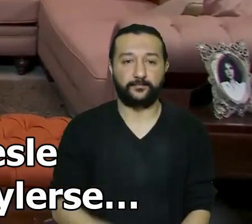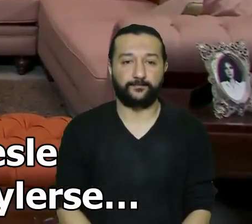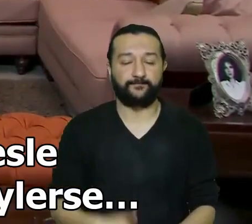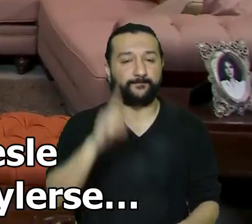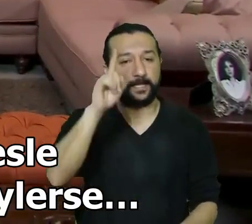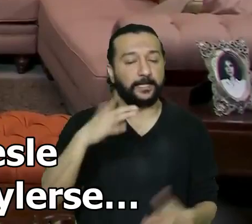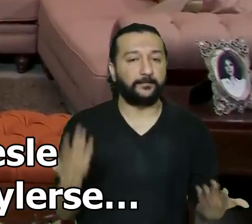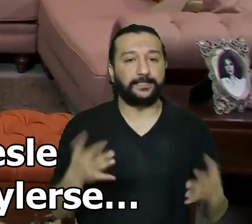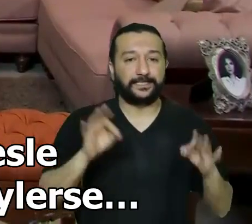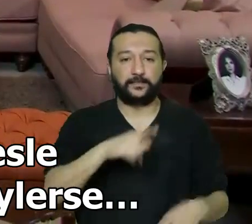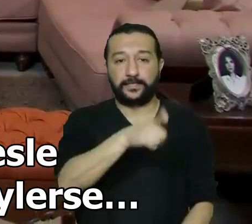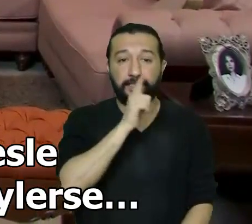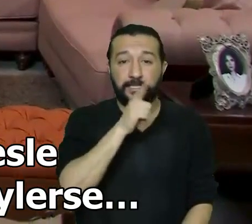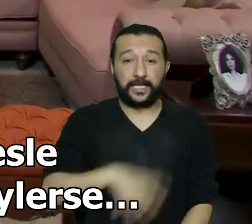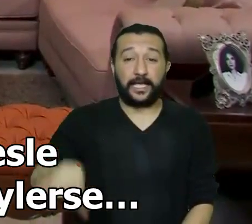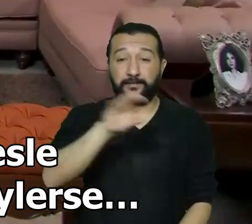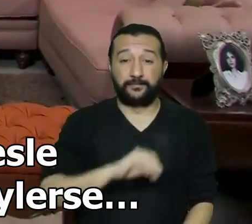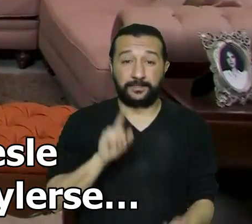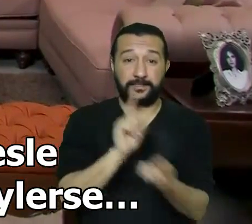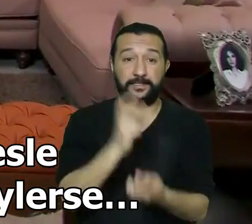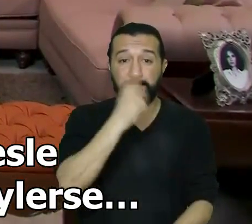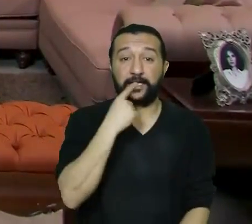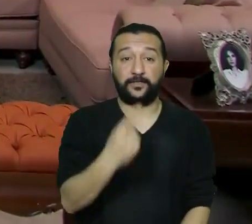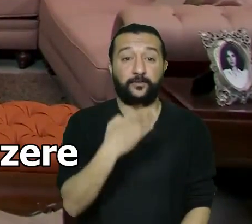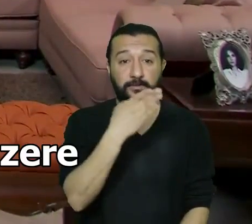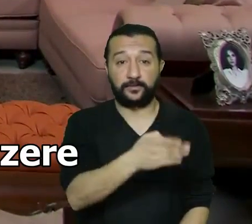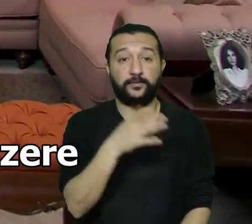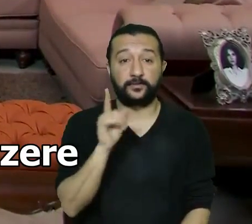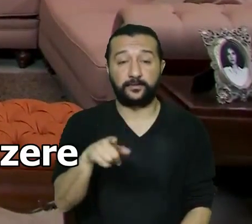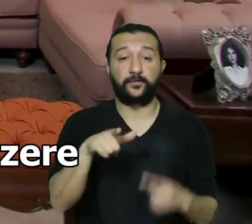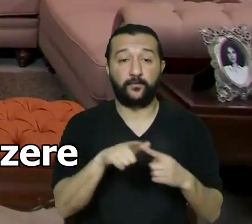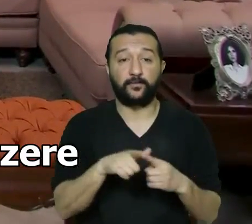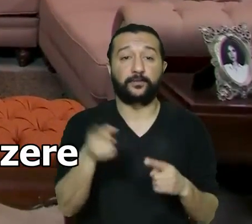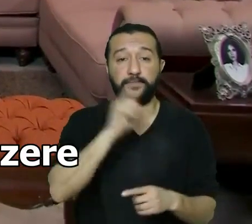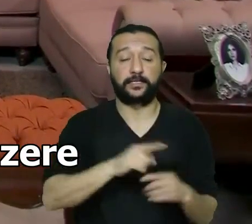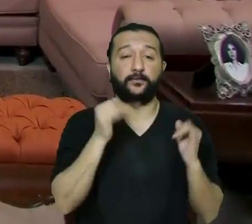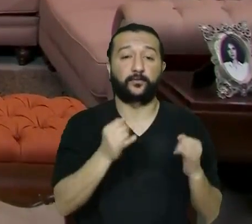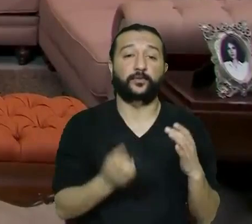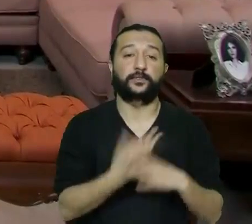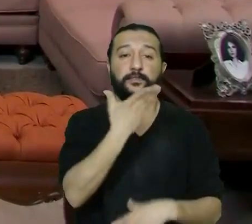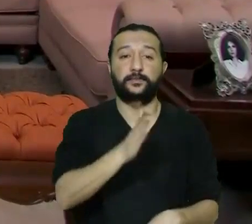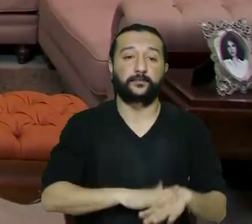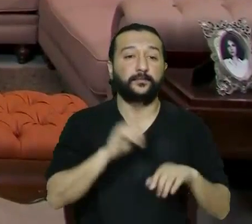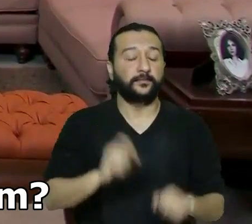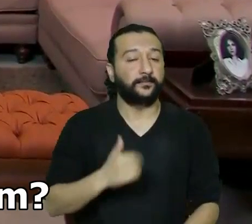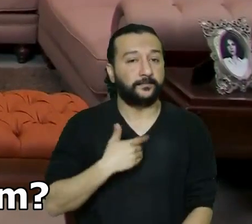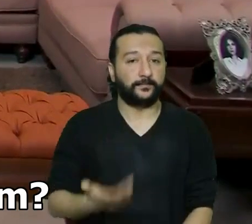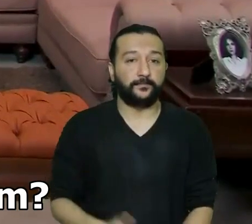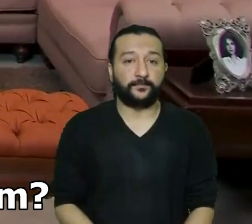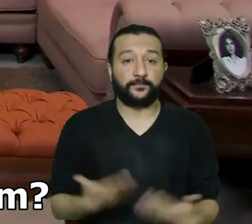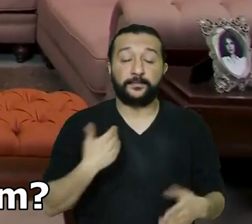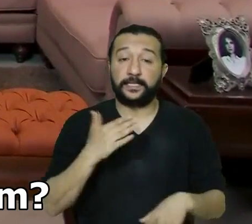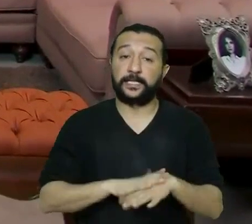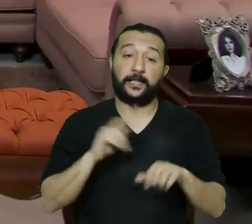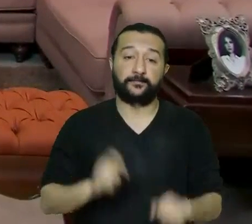Hey ya Rabbim ya. Şimdi o sesle herkesin karşısına çıkıp şarkı söylerse fobisi bir daha gitmemek üzere geri gelecek. Ne yapacağım ben ya? Daha doğrusu